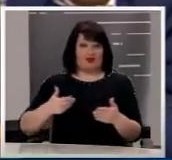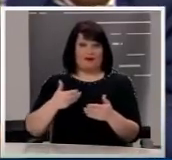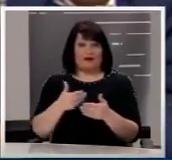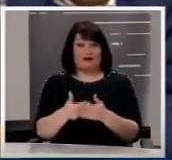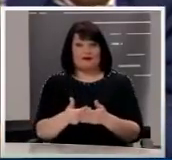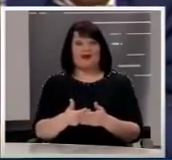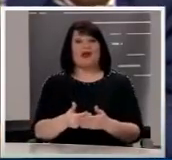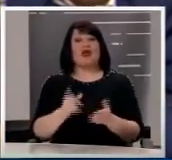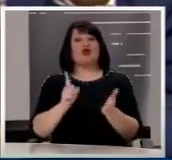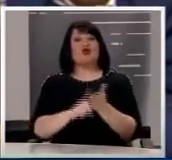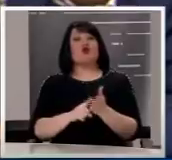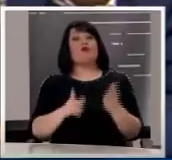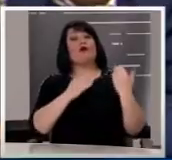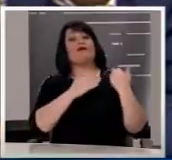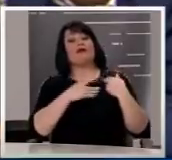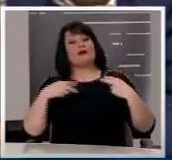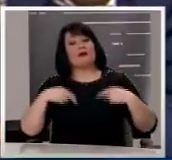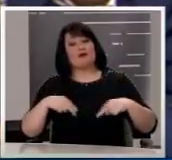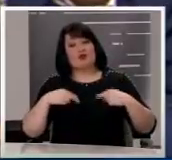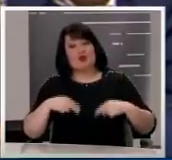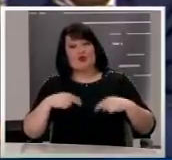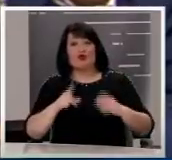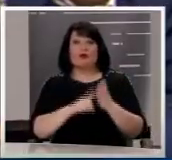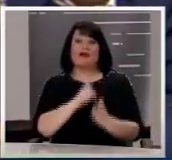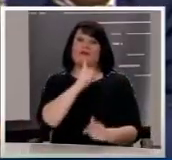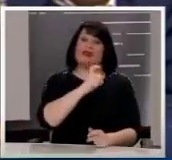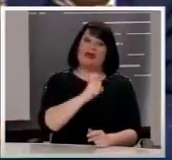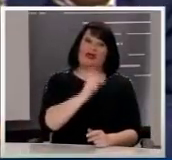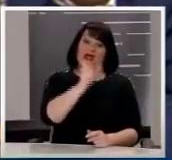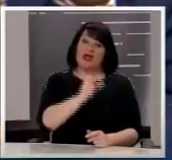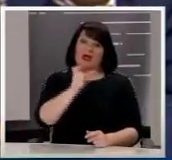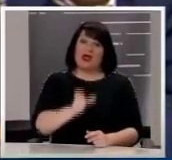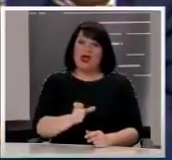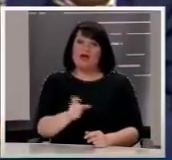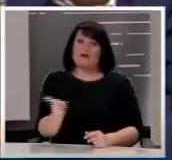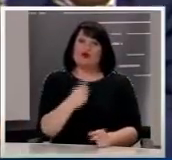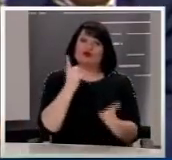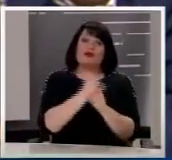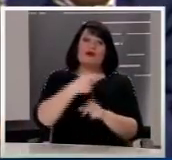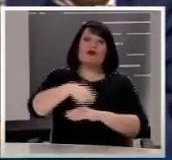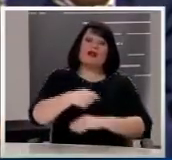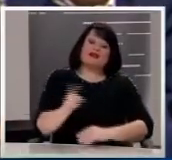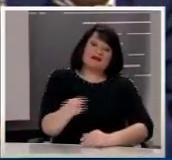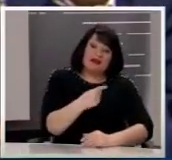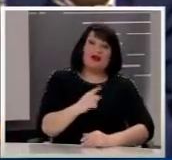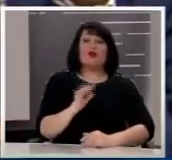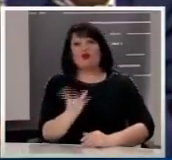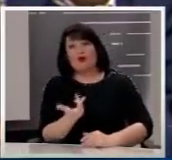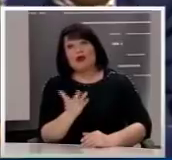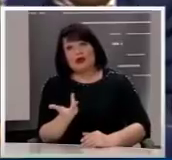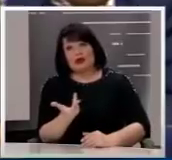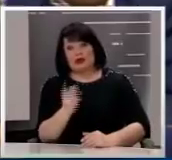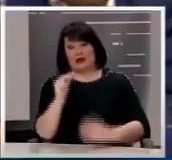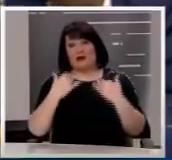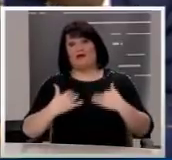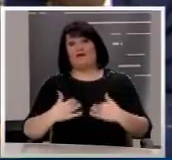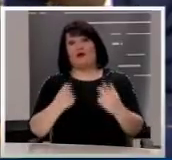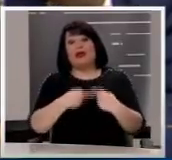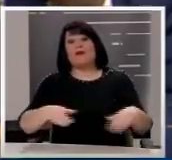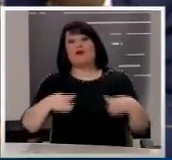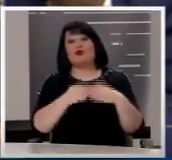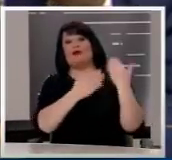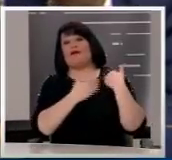νόμο περί ευθύνης υπουργών πρέπει οι 10 ή κάποιος από τους 10 να παραπεμφθεί σε ειδικό δικαστήριο ή αν είναι αναρμόδια η ίδια η